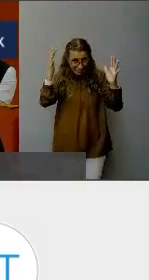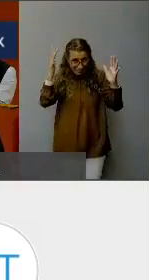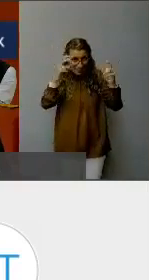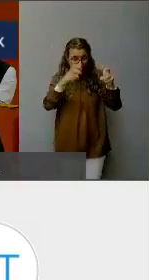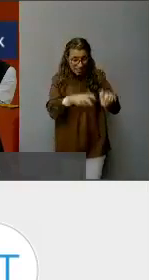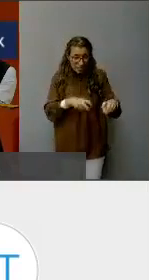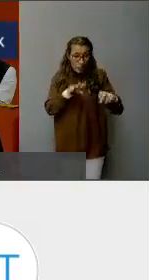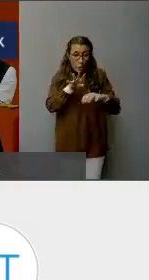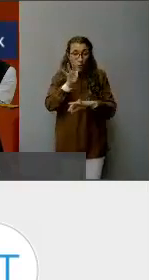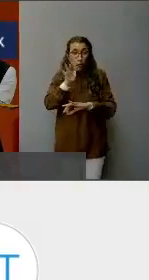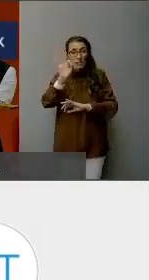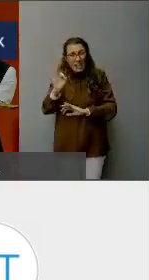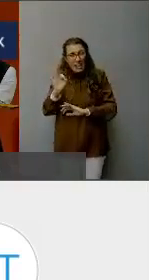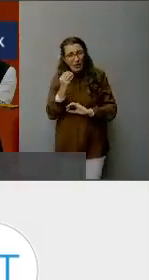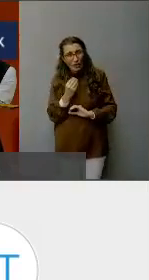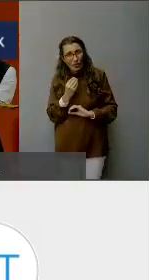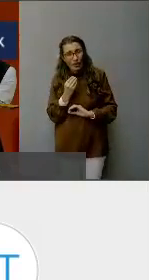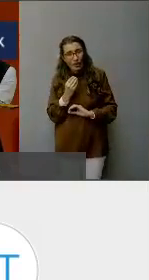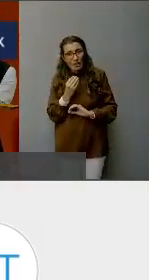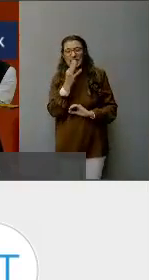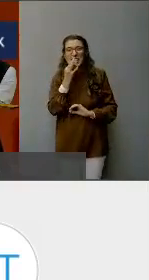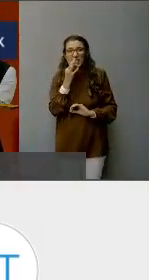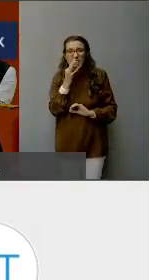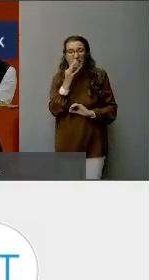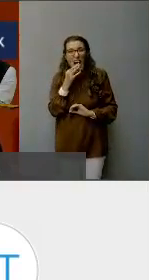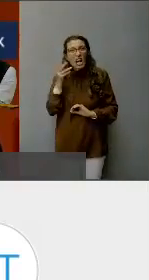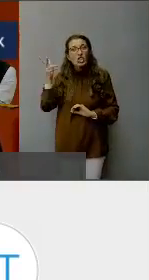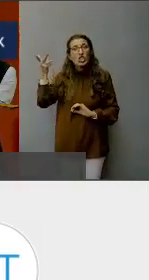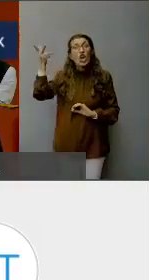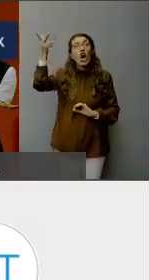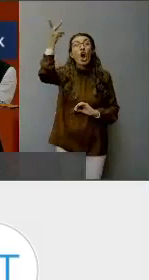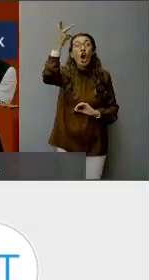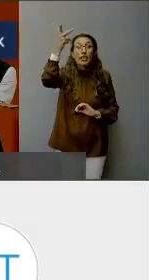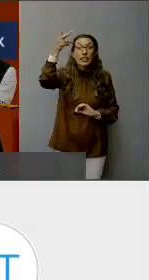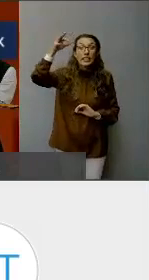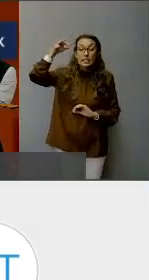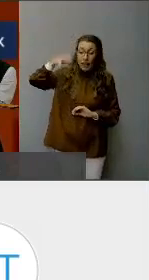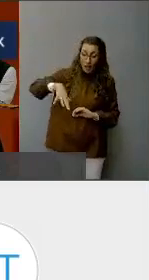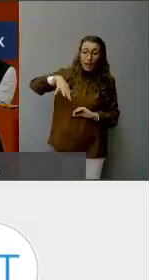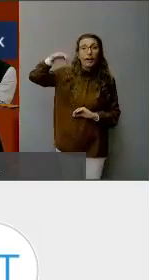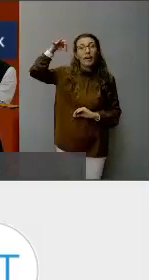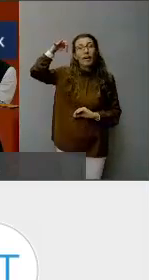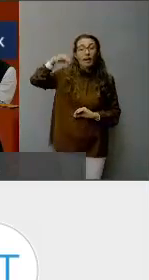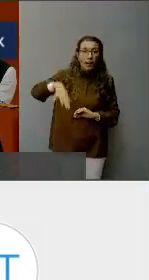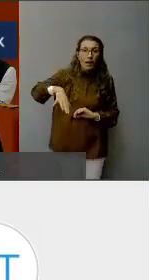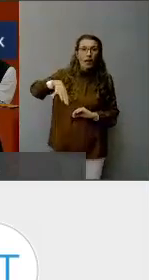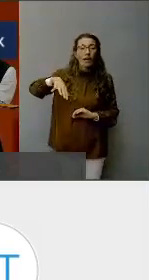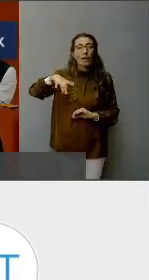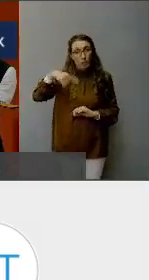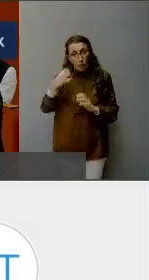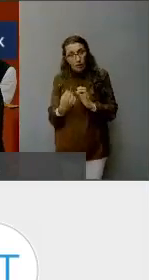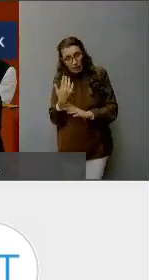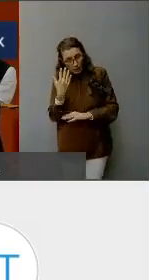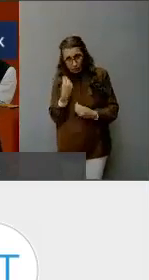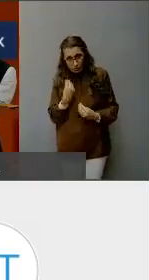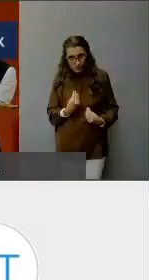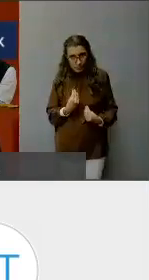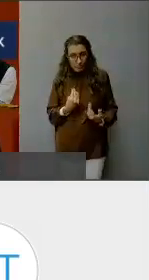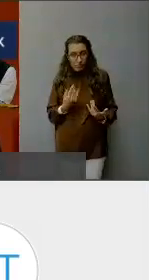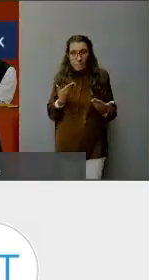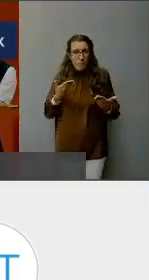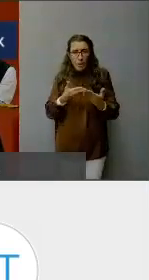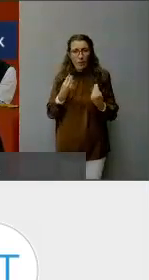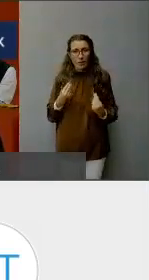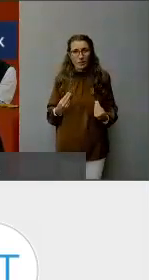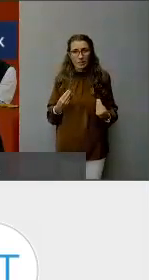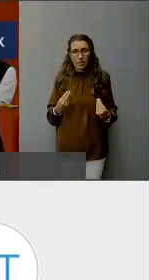4.0 il nostro dire seminiamo con i droni cosa cosa possiamo fare in realtà quello che stiamo proponendo qui quello che stiamo proponendo qui